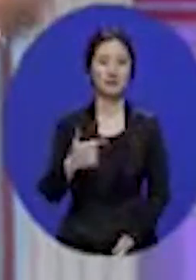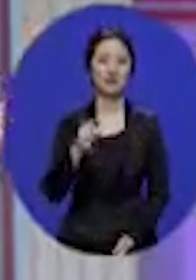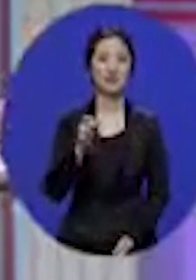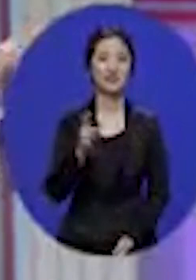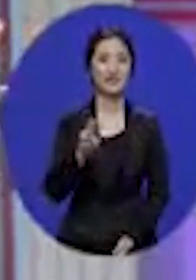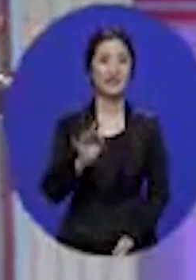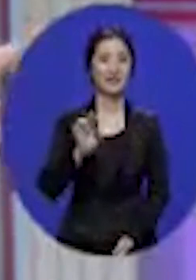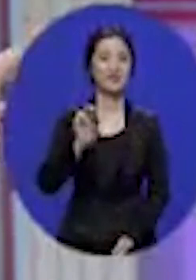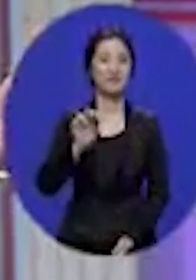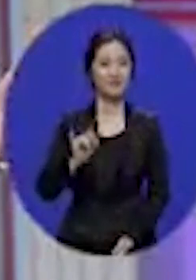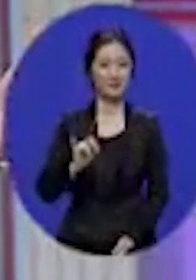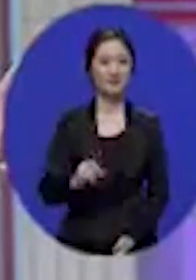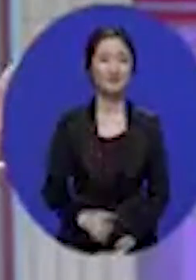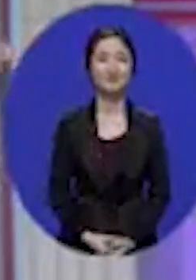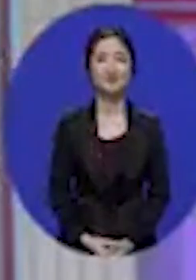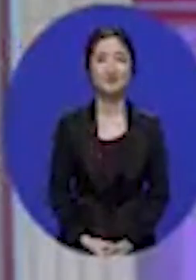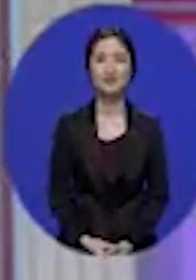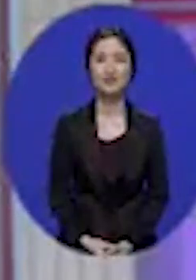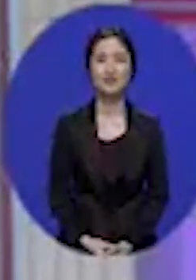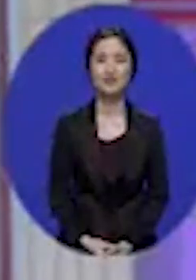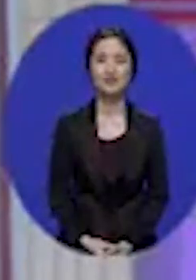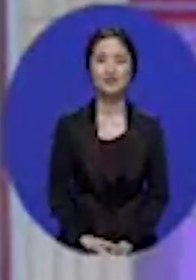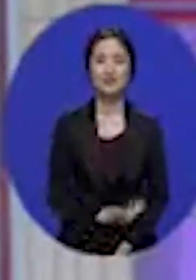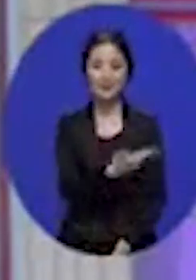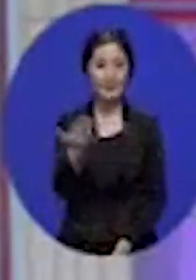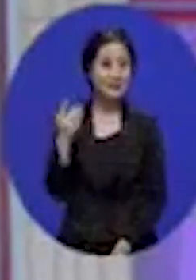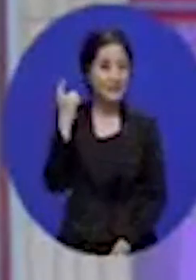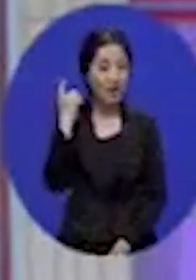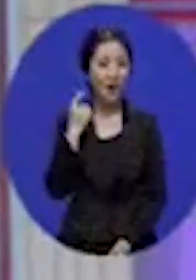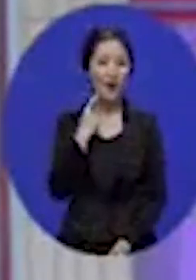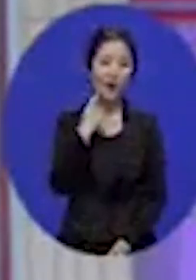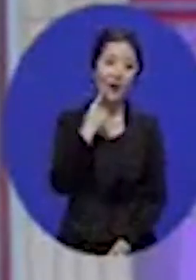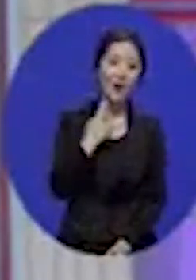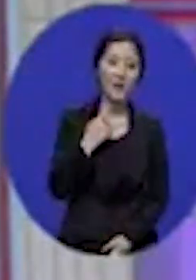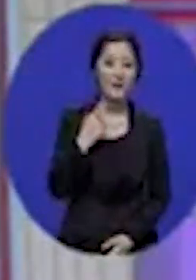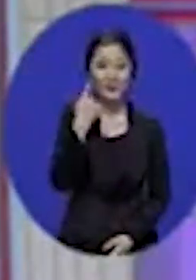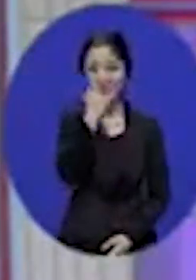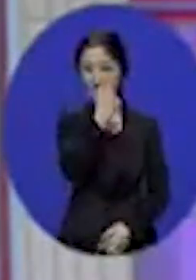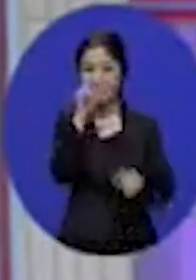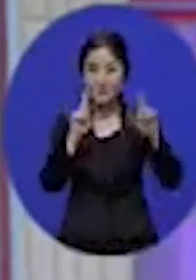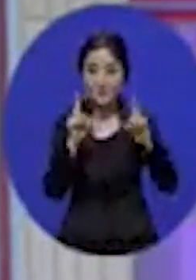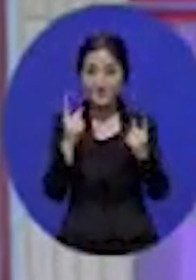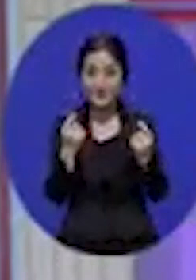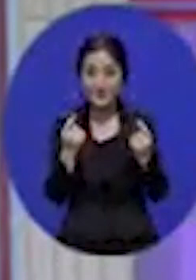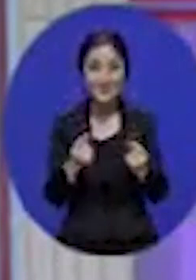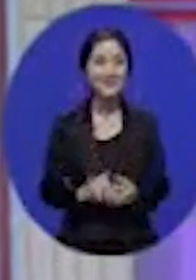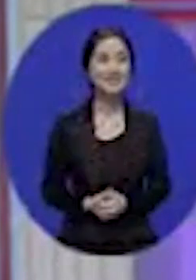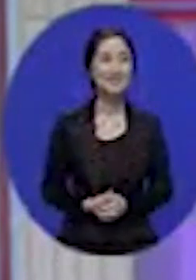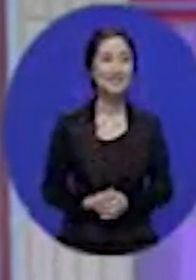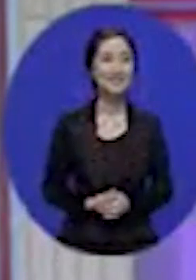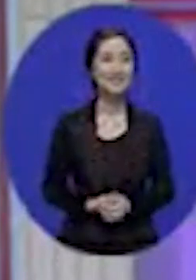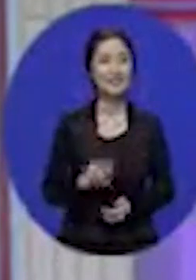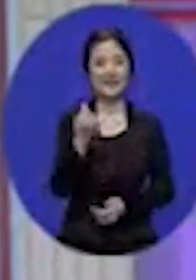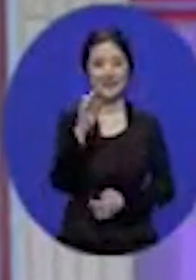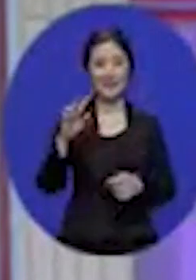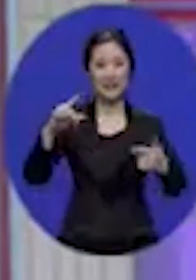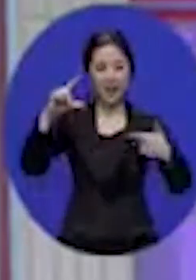이렇게 얘기하니까 여러분께서 굉장히 부러워하시는 눈초리가 막 느껴져요. 매일매일 TV에